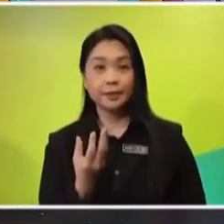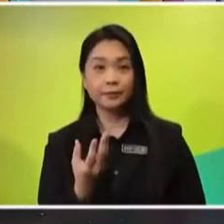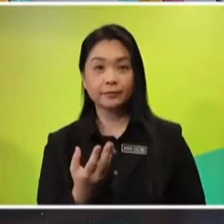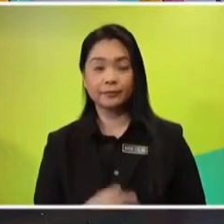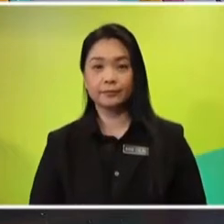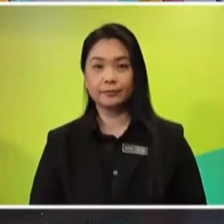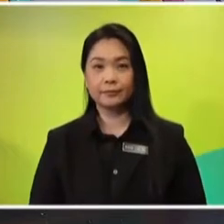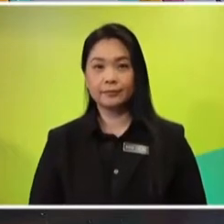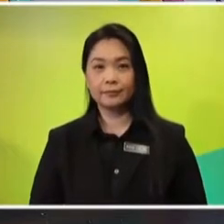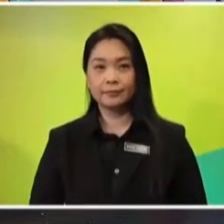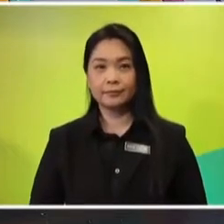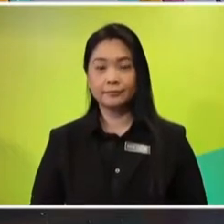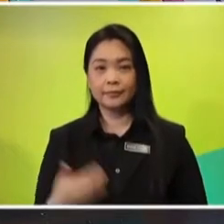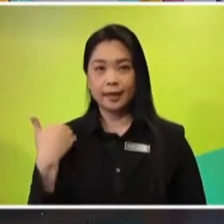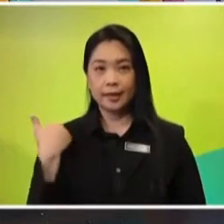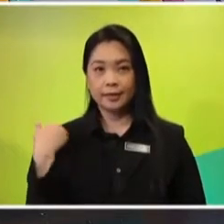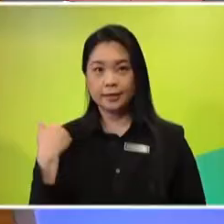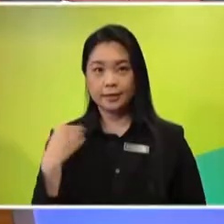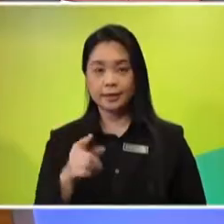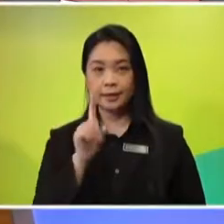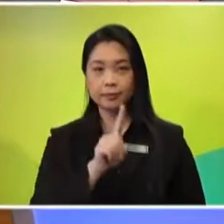Okey, kalau macam tu Mira kira ya, kita ada